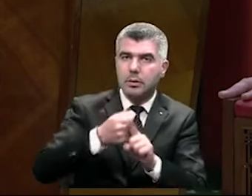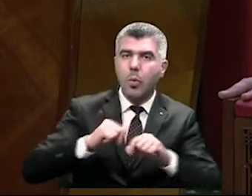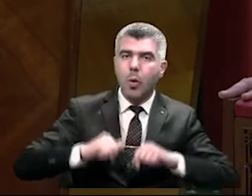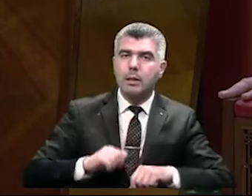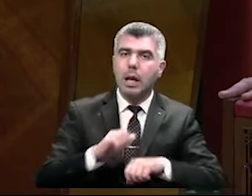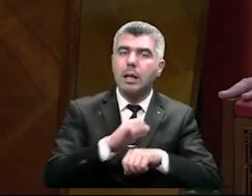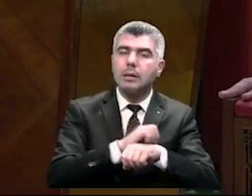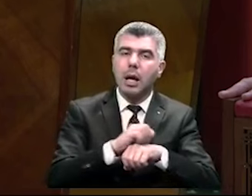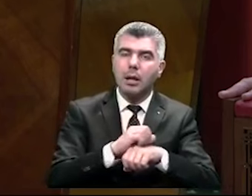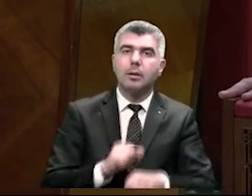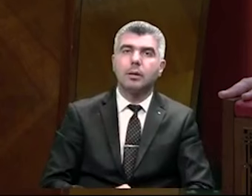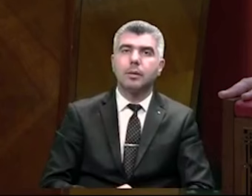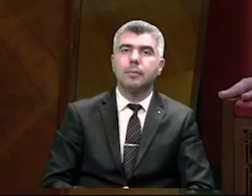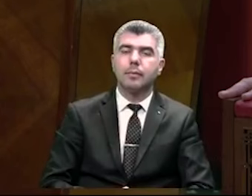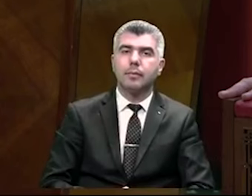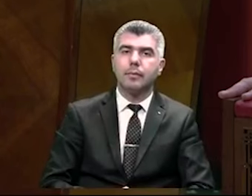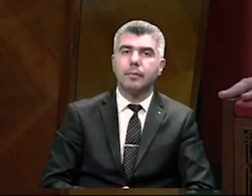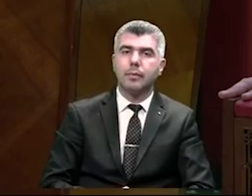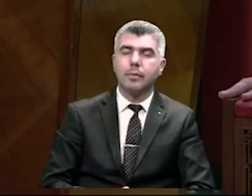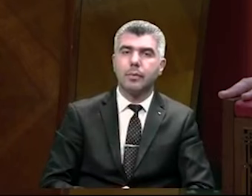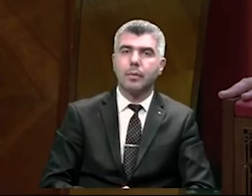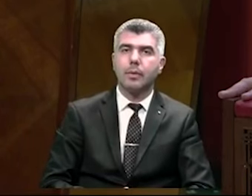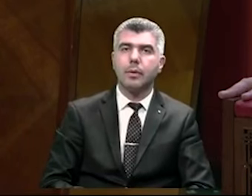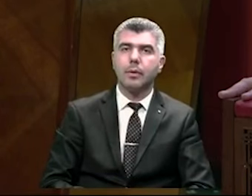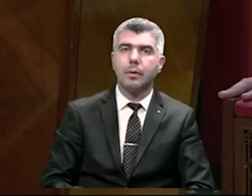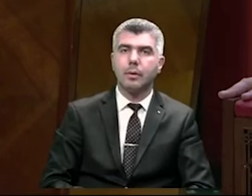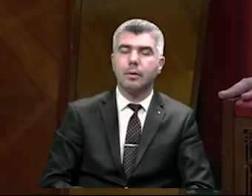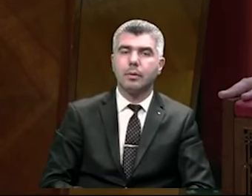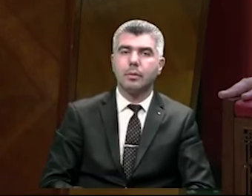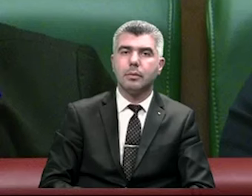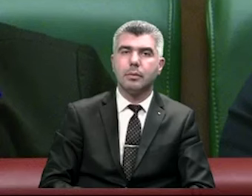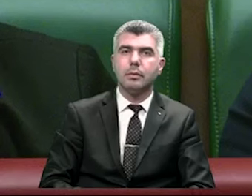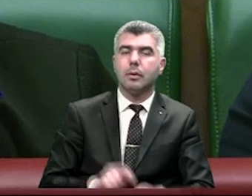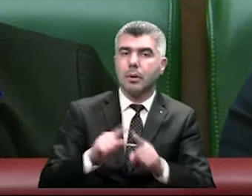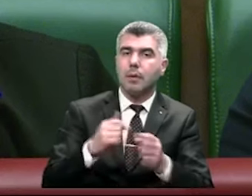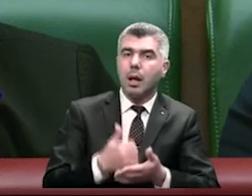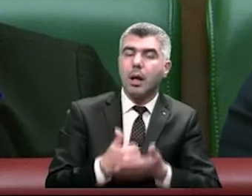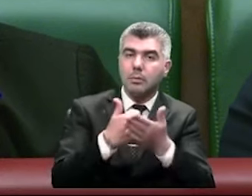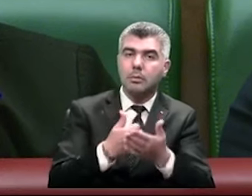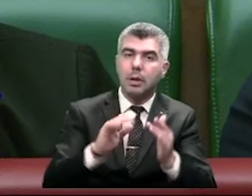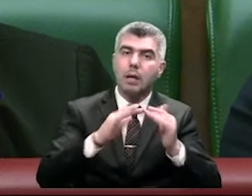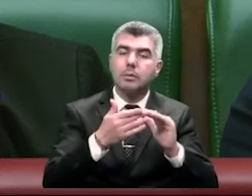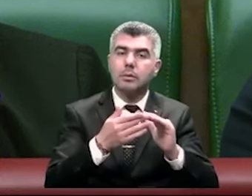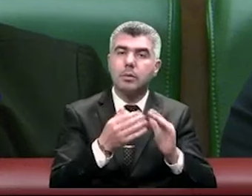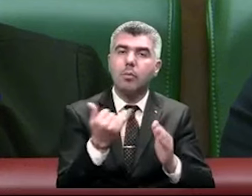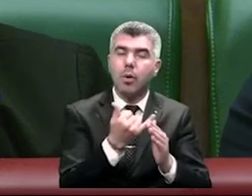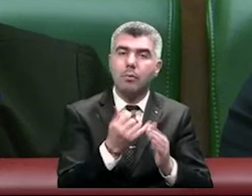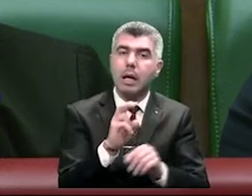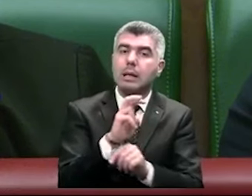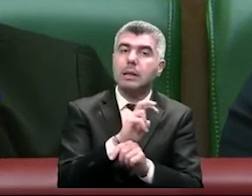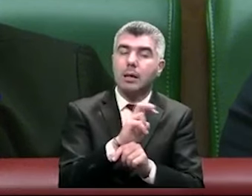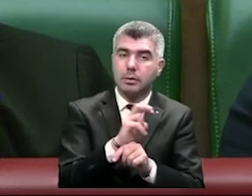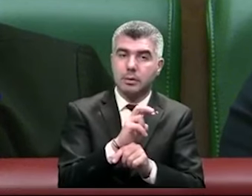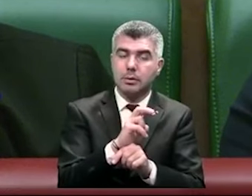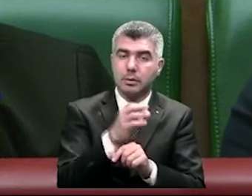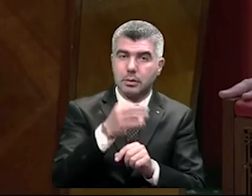الداخليه باش نوفر واحد الخدمه مرمنه باش حتى سيارات الاجره